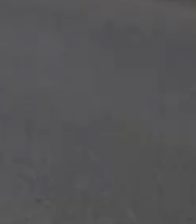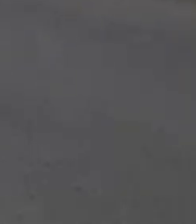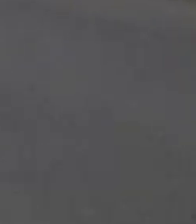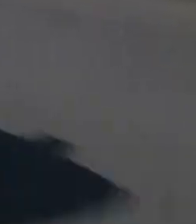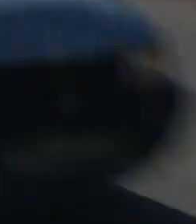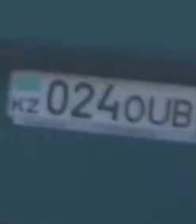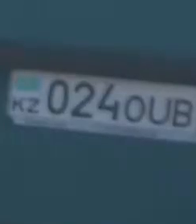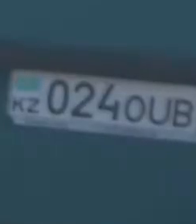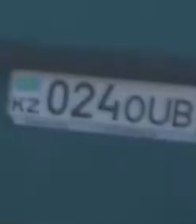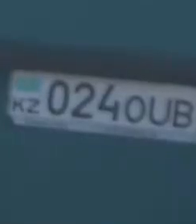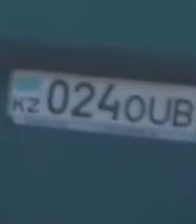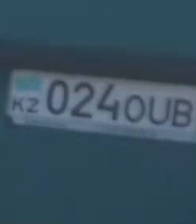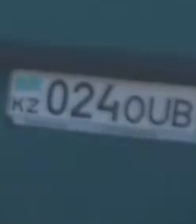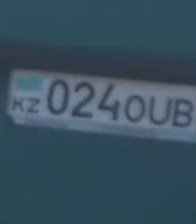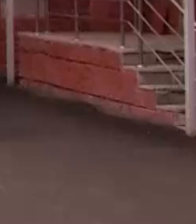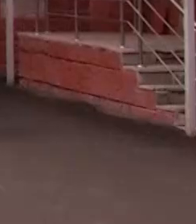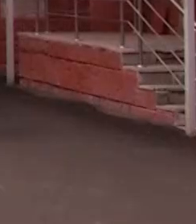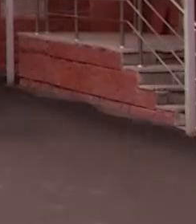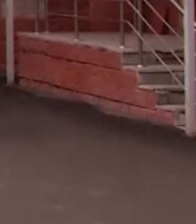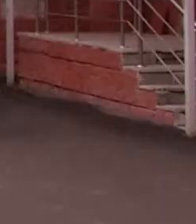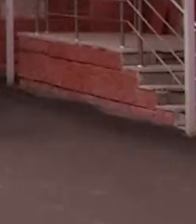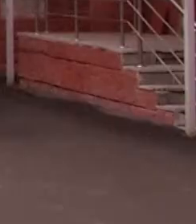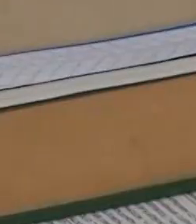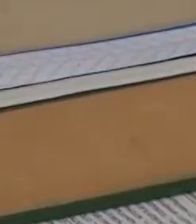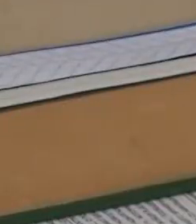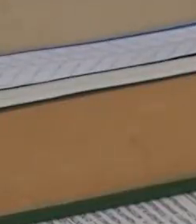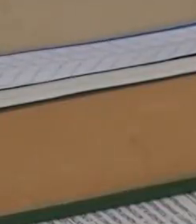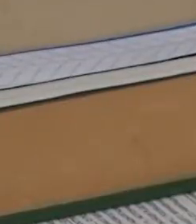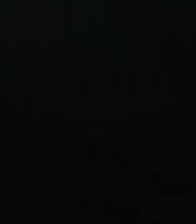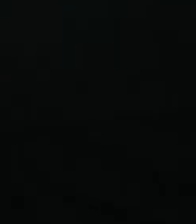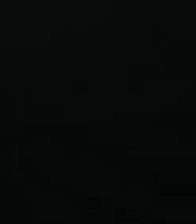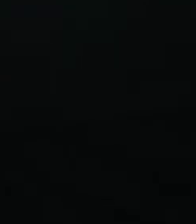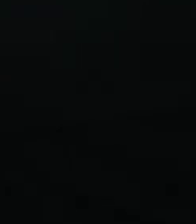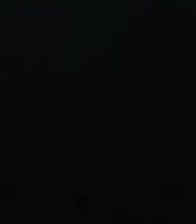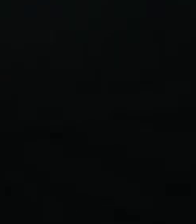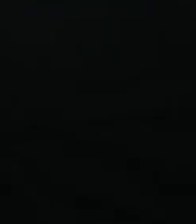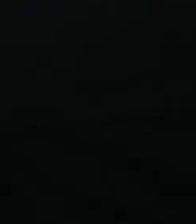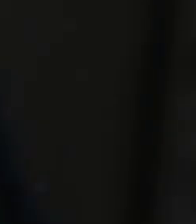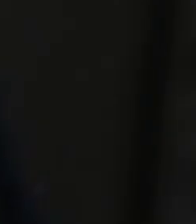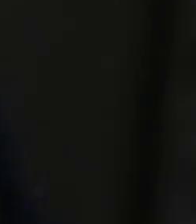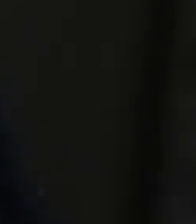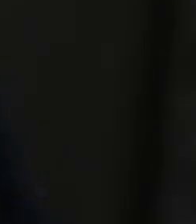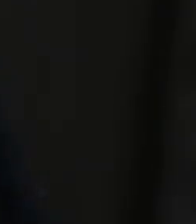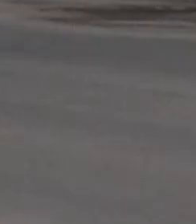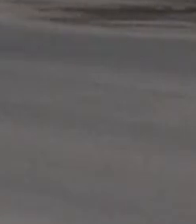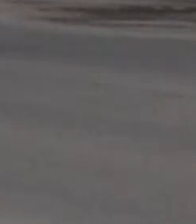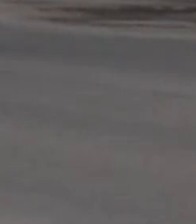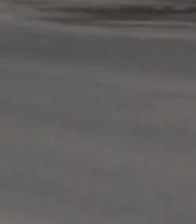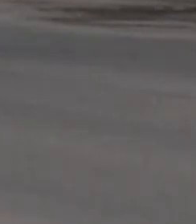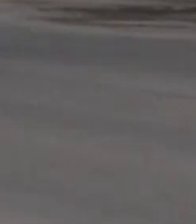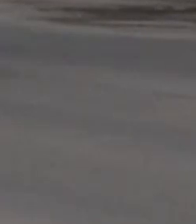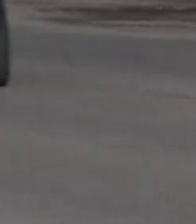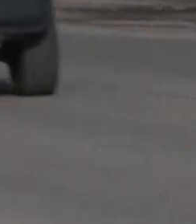Трое подростков подозреваются в жестоком избиении мужчины в Алматинской области. Все подробности случившегося в материале